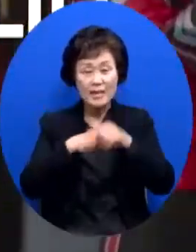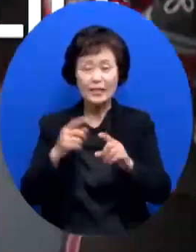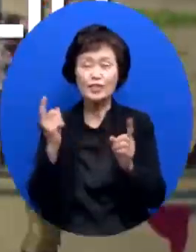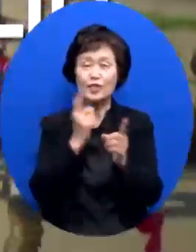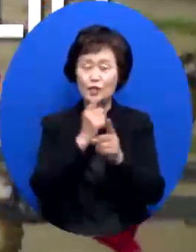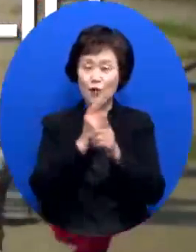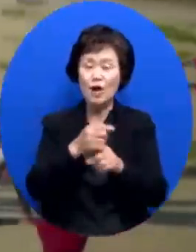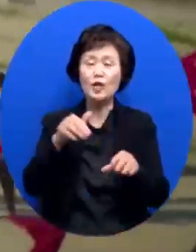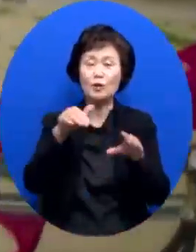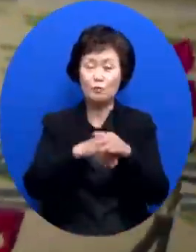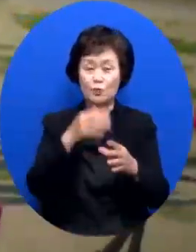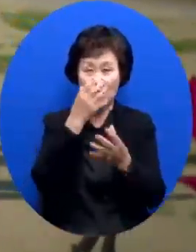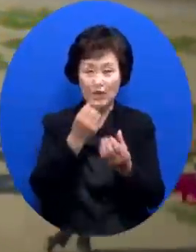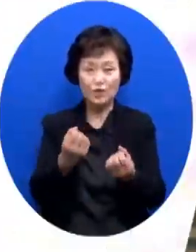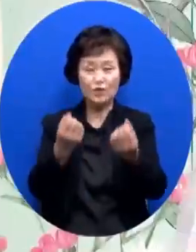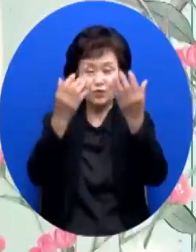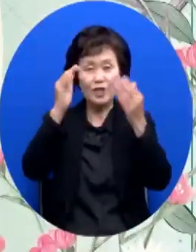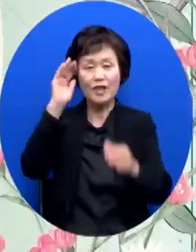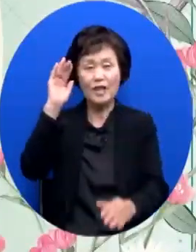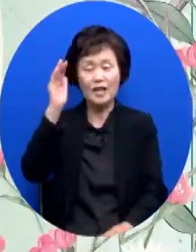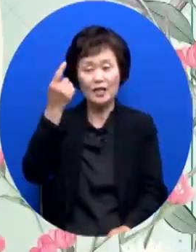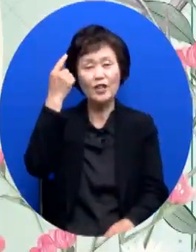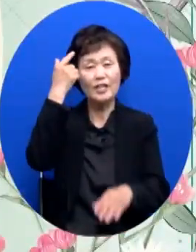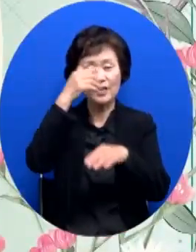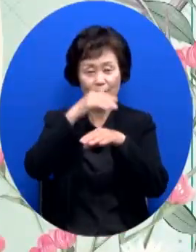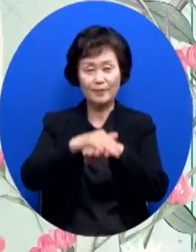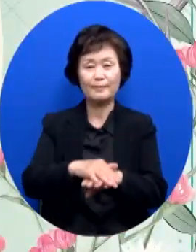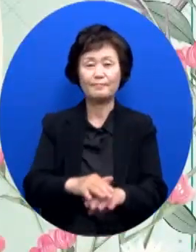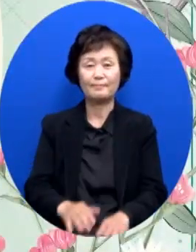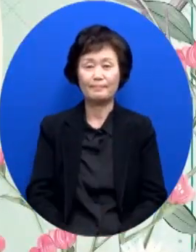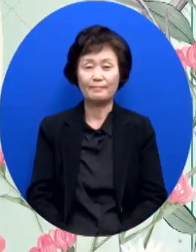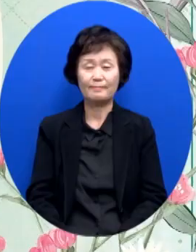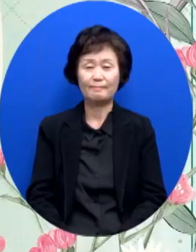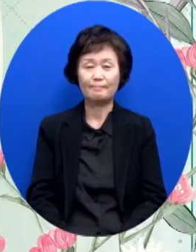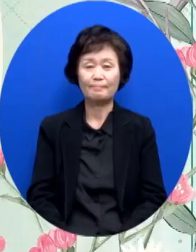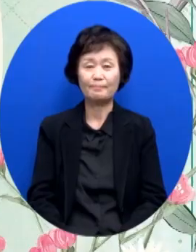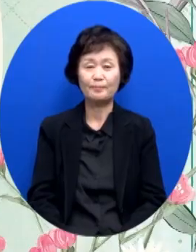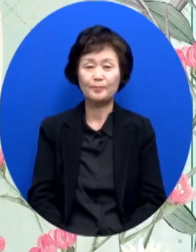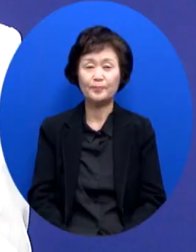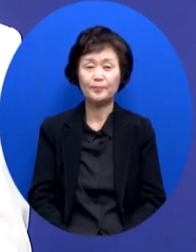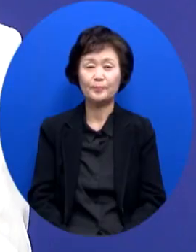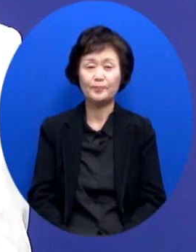축제가 될 전망입니다. CTS 뉴스 김효경입니다.